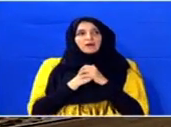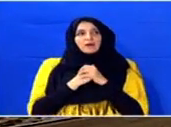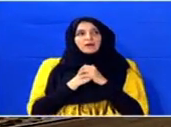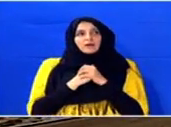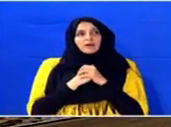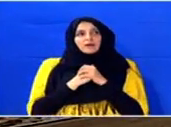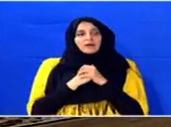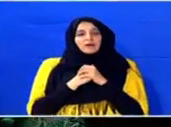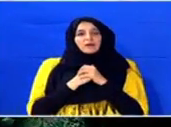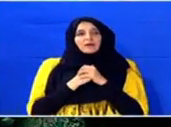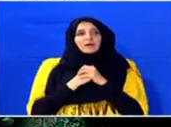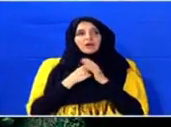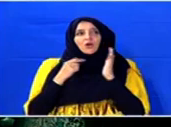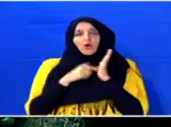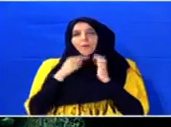فوقاني